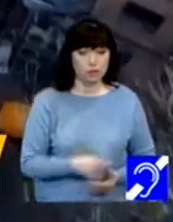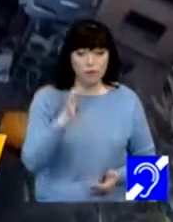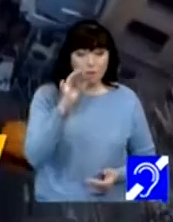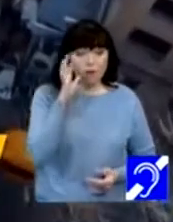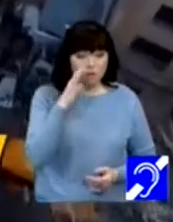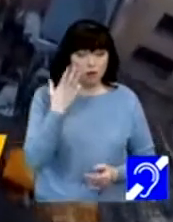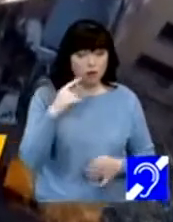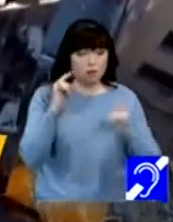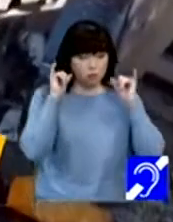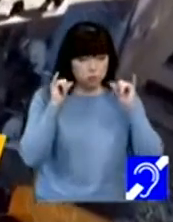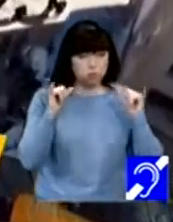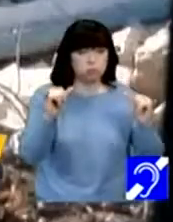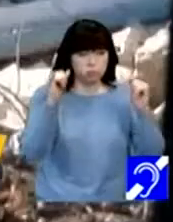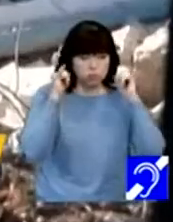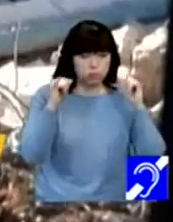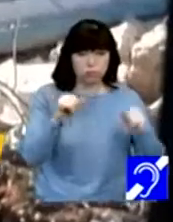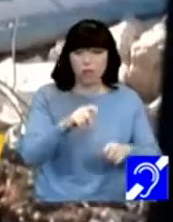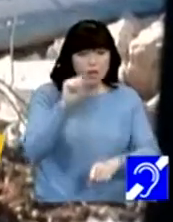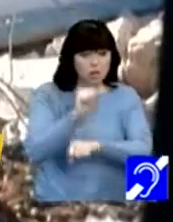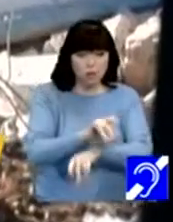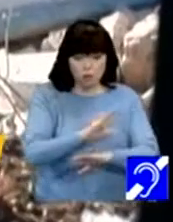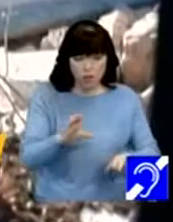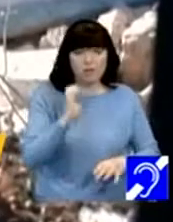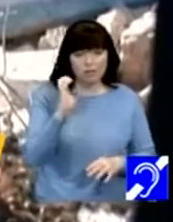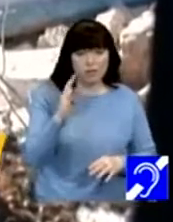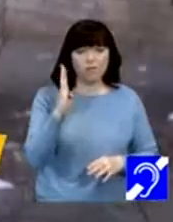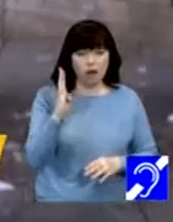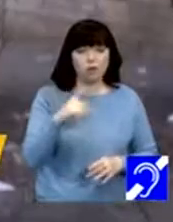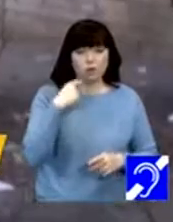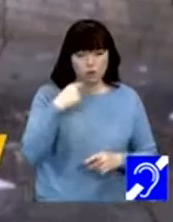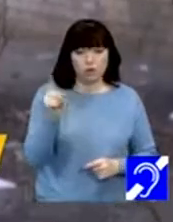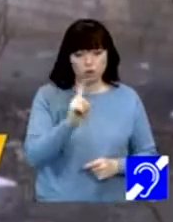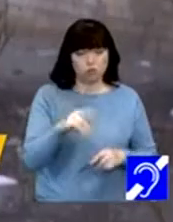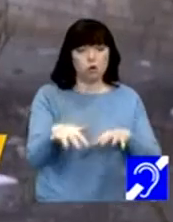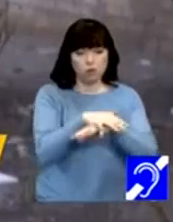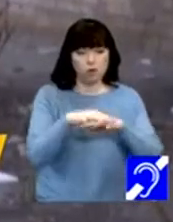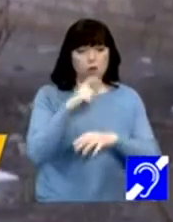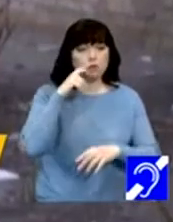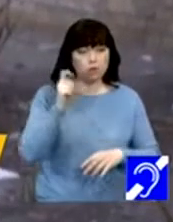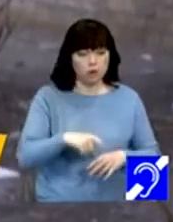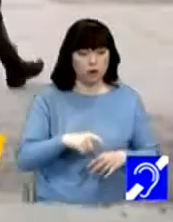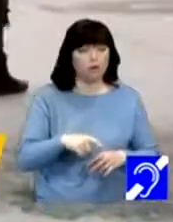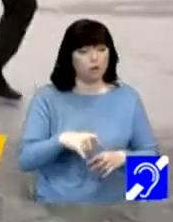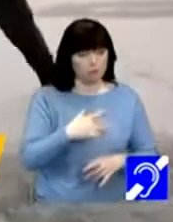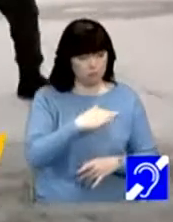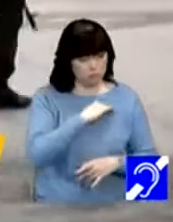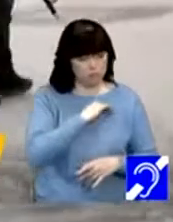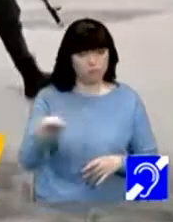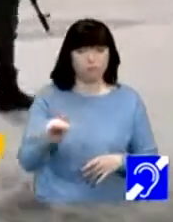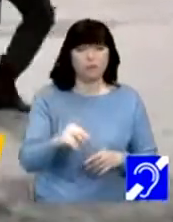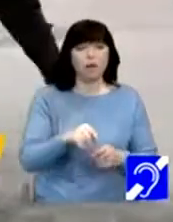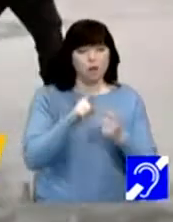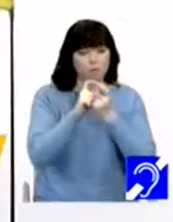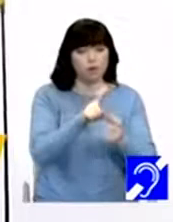Ce alarmele antiaeriene nu mai contenesc. Svetoslava Karciuk confirmă că poporul ucrainean este determinat să lupte